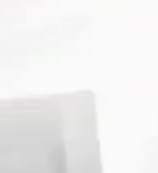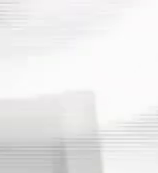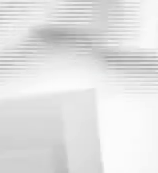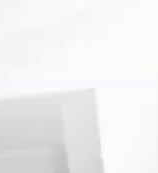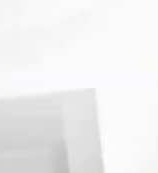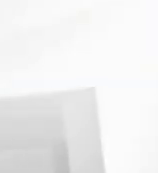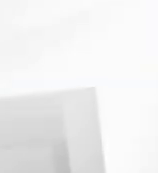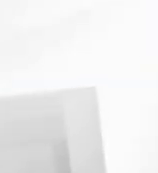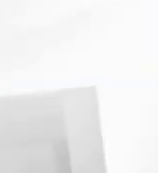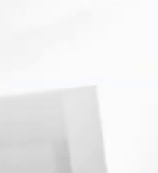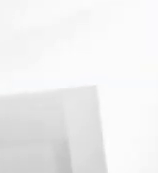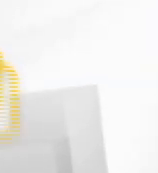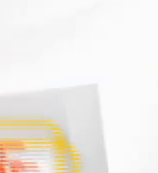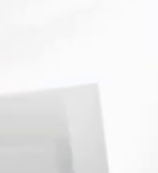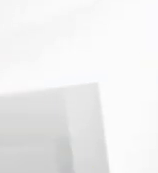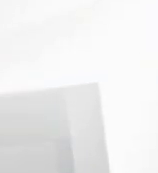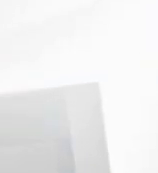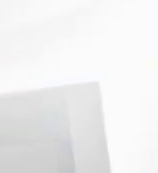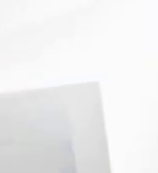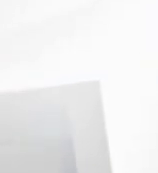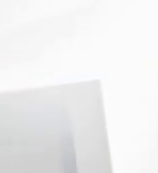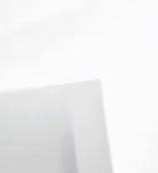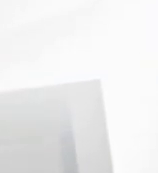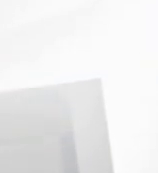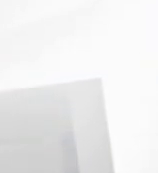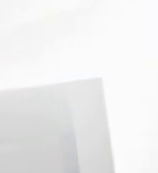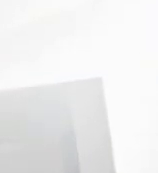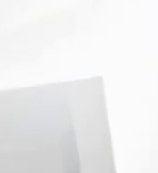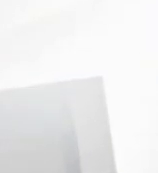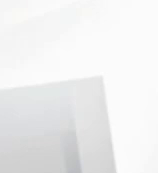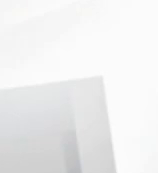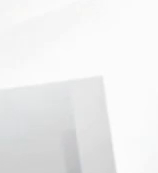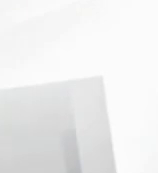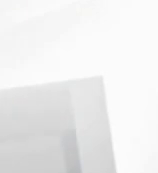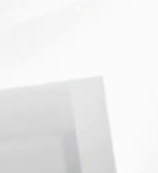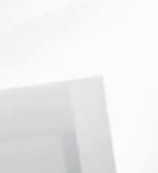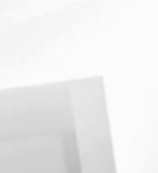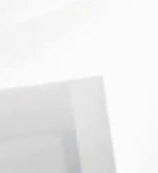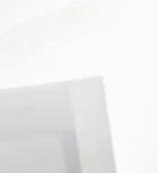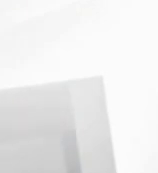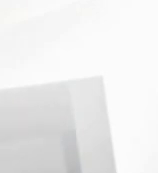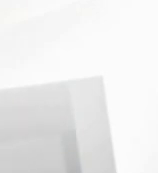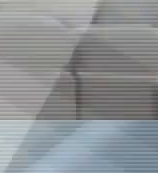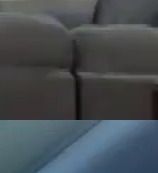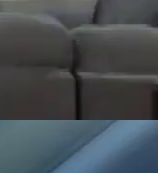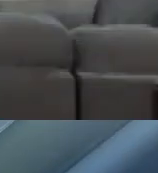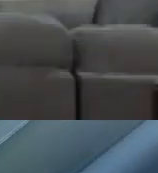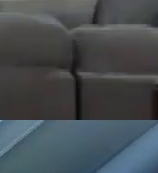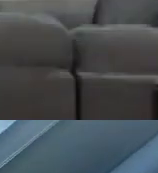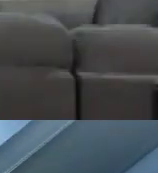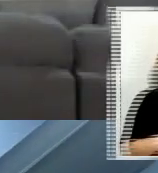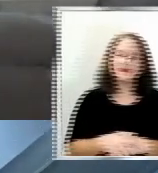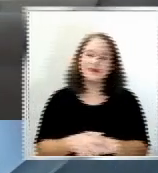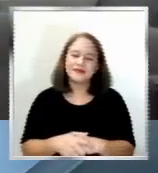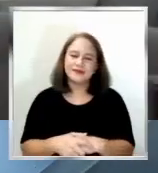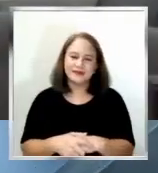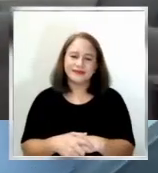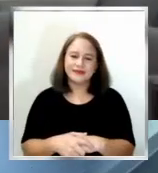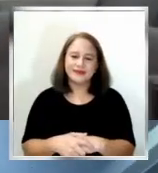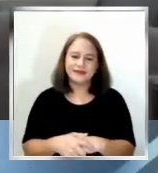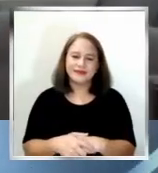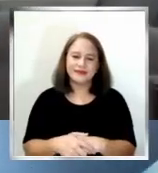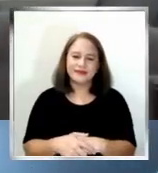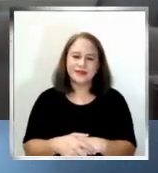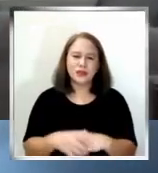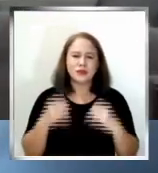ang ulat panahon ng ekspertong totoo na Daniel Mangtani Cruz. So mga kapuso ha, tumindi pa po